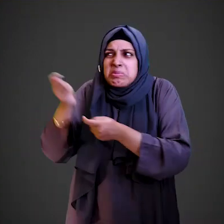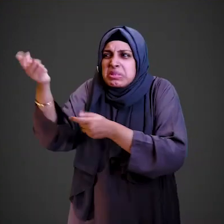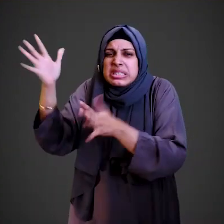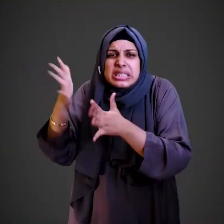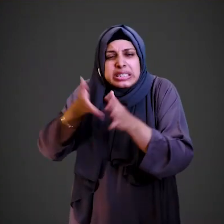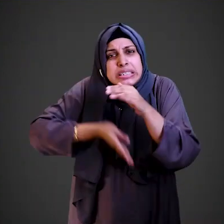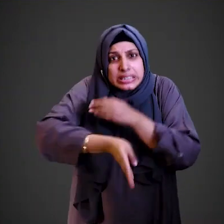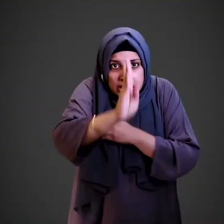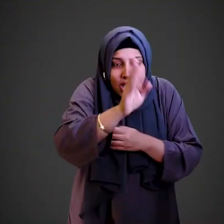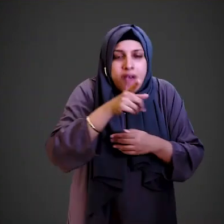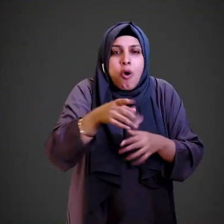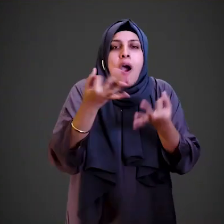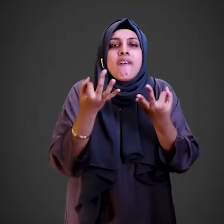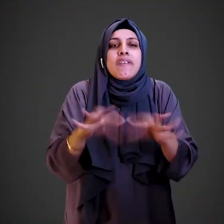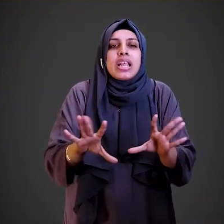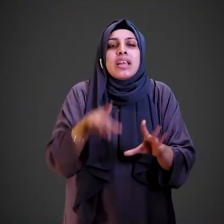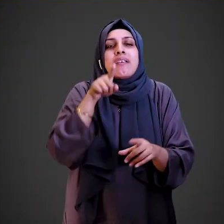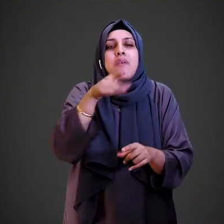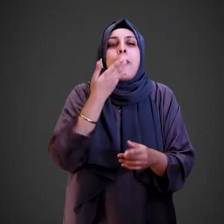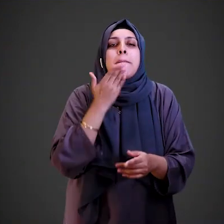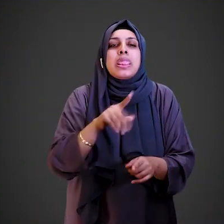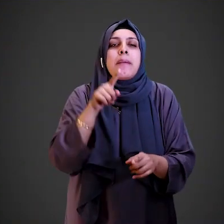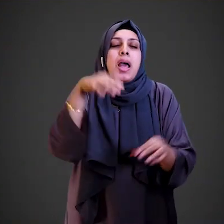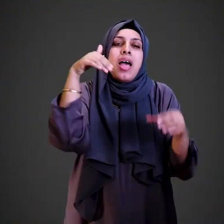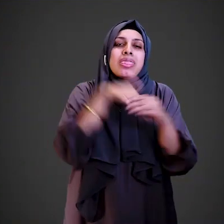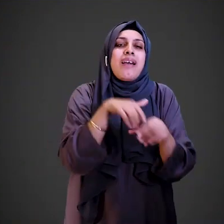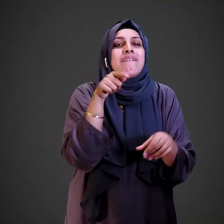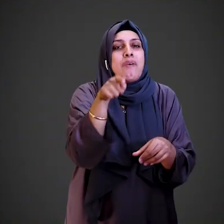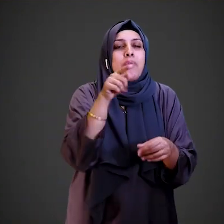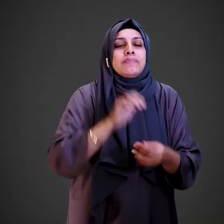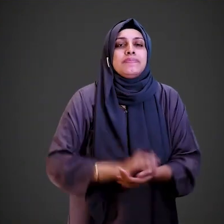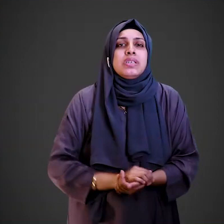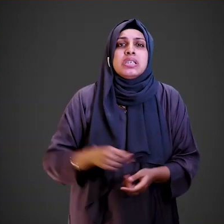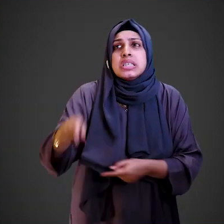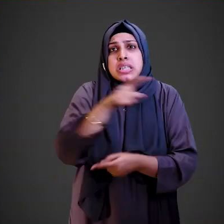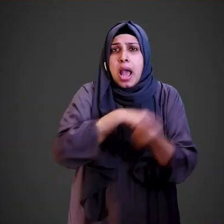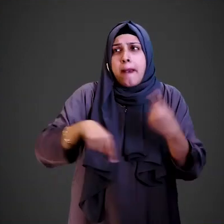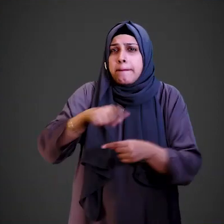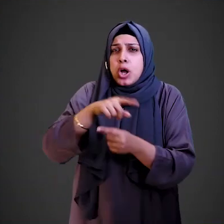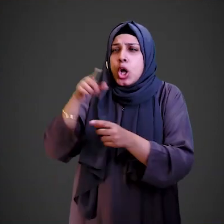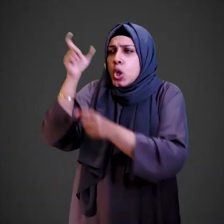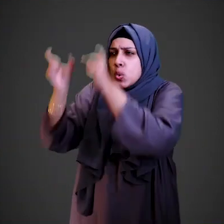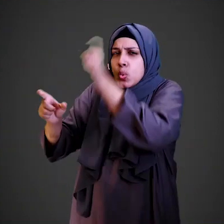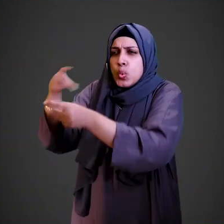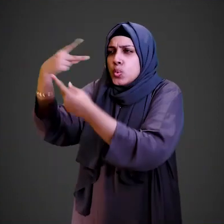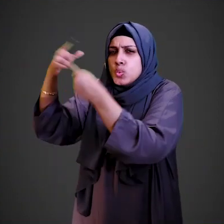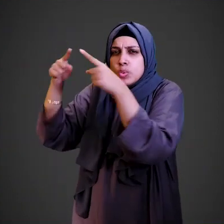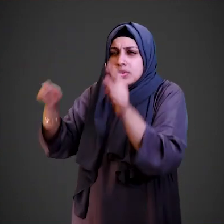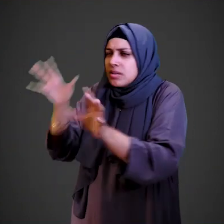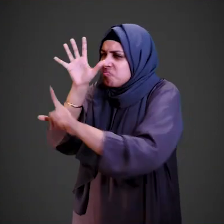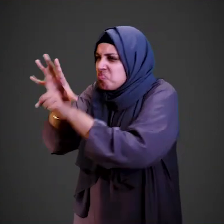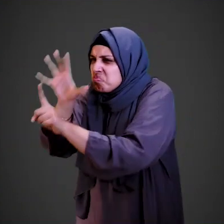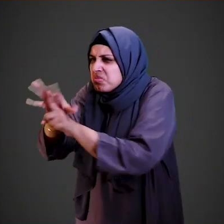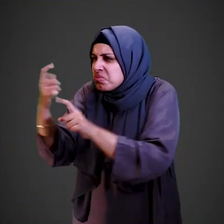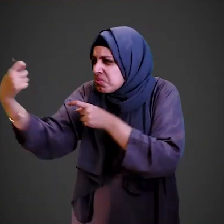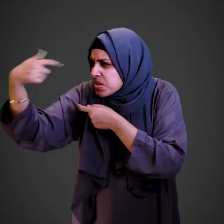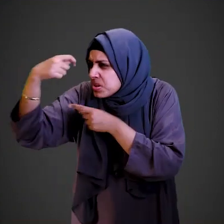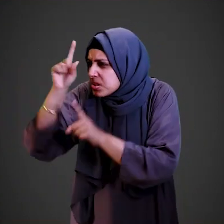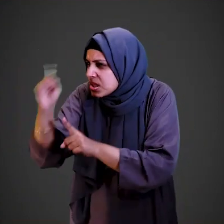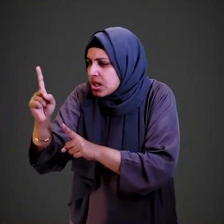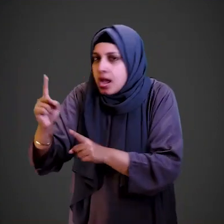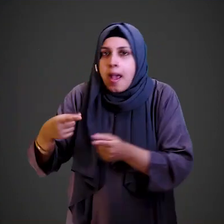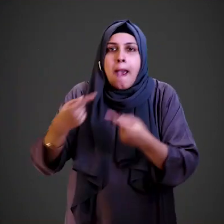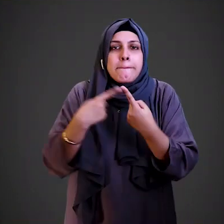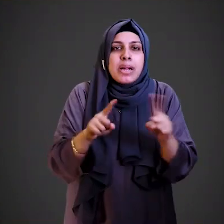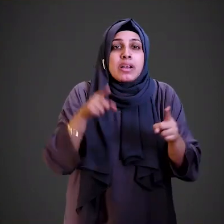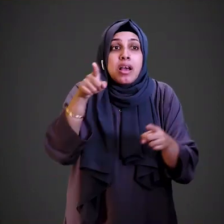वो फ्री राइडर या मुफ्त खोर हैं जो दूसरों को तो अदायगी पे मजबूर करते हैं लेकिन ख़ुद पब्लिक गुड